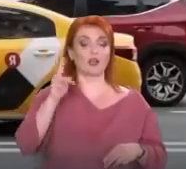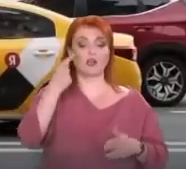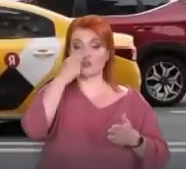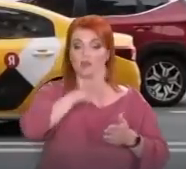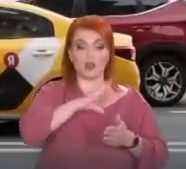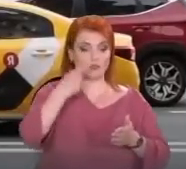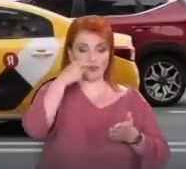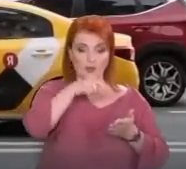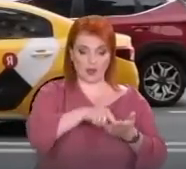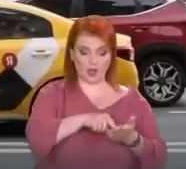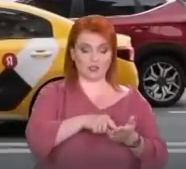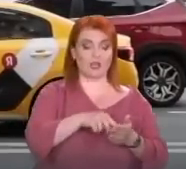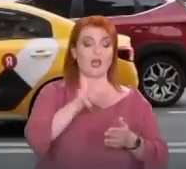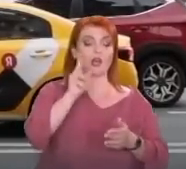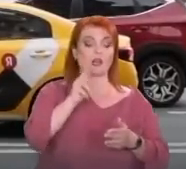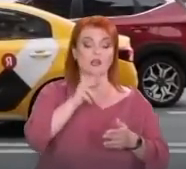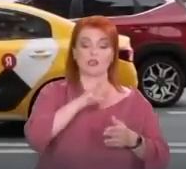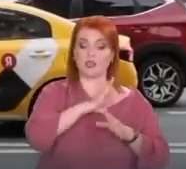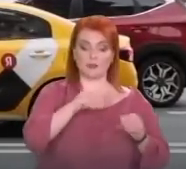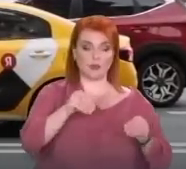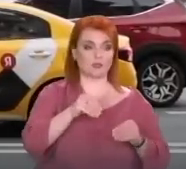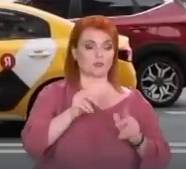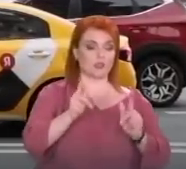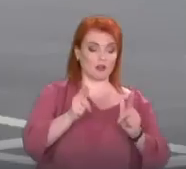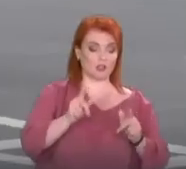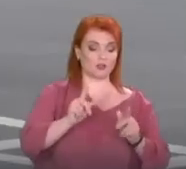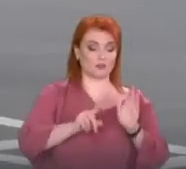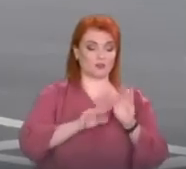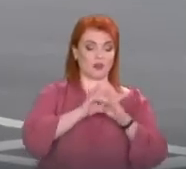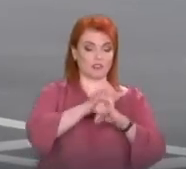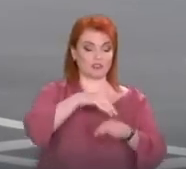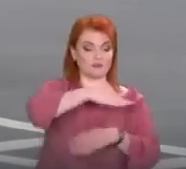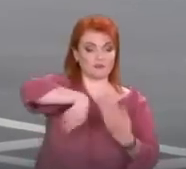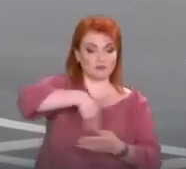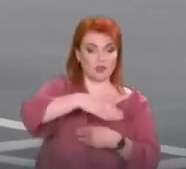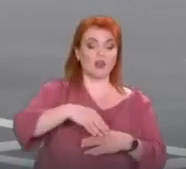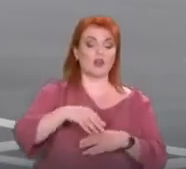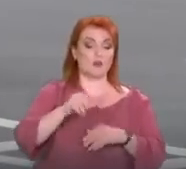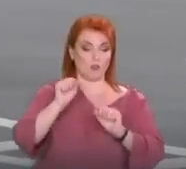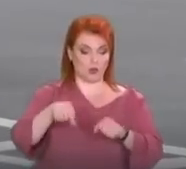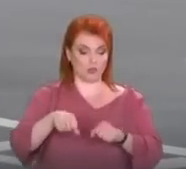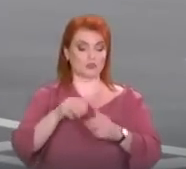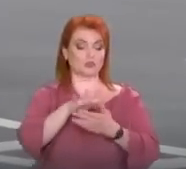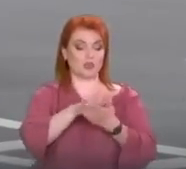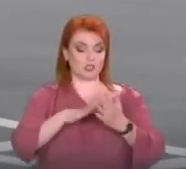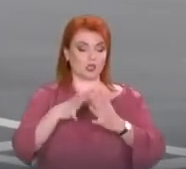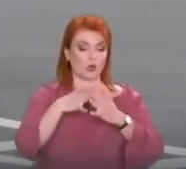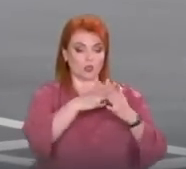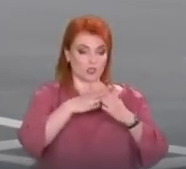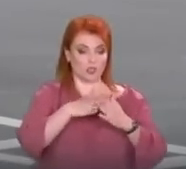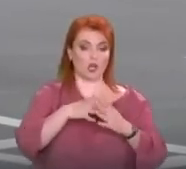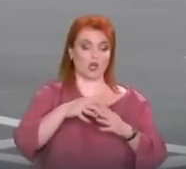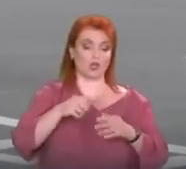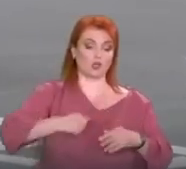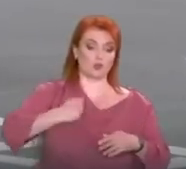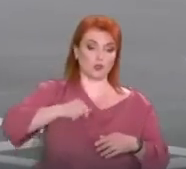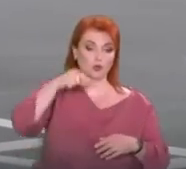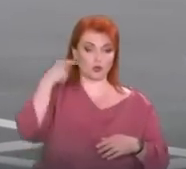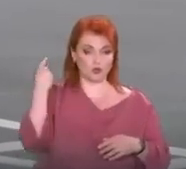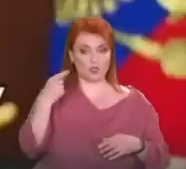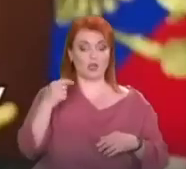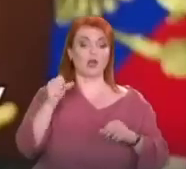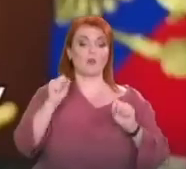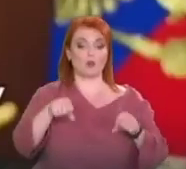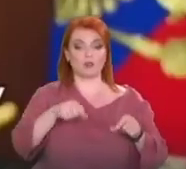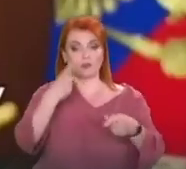în insurecție ar avea mai multe opțiuni: să continue să lupte în cadrul armatei rusești, să se întoarcă acasă sau să plece în